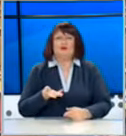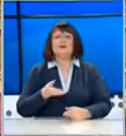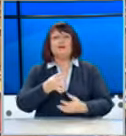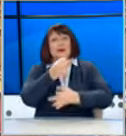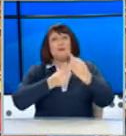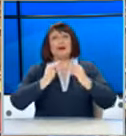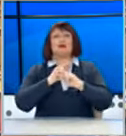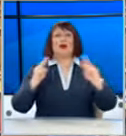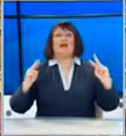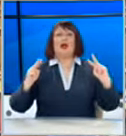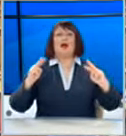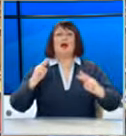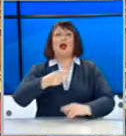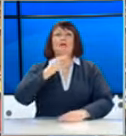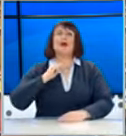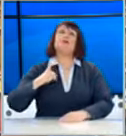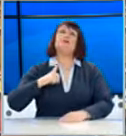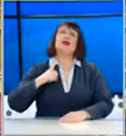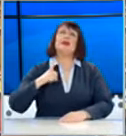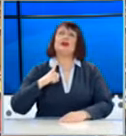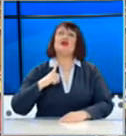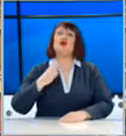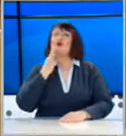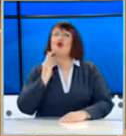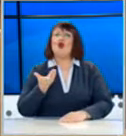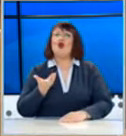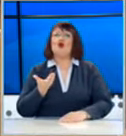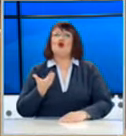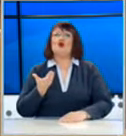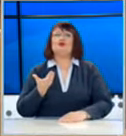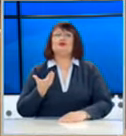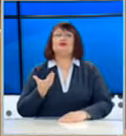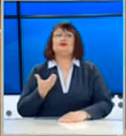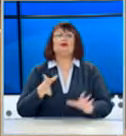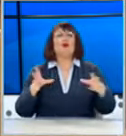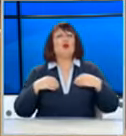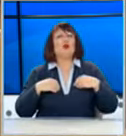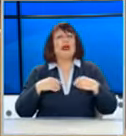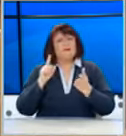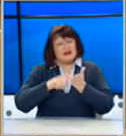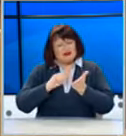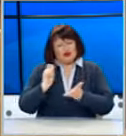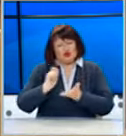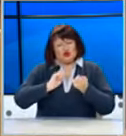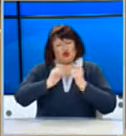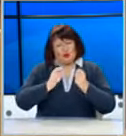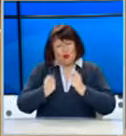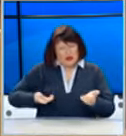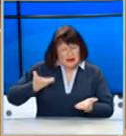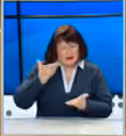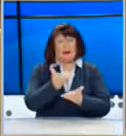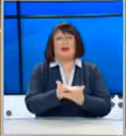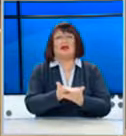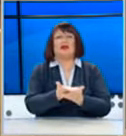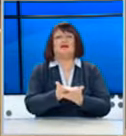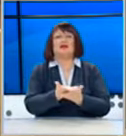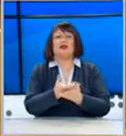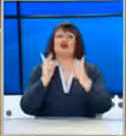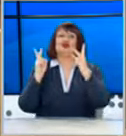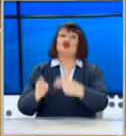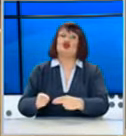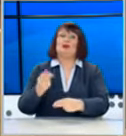καθαρή απάντηση. Περιμένω, κύριε Μητσοτάκη. Γιατί δεν κάνατε αποδεκτή την τροπολογία που καταθέσαμε? Αλλά και για